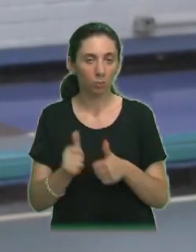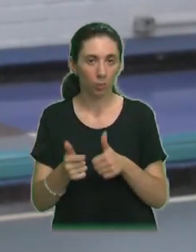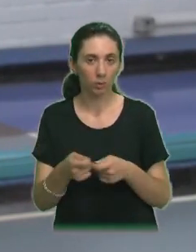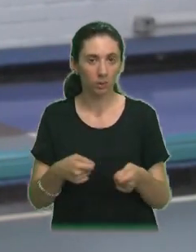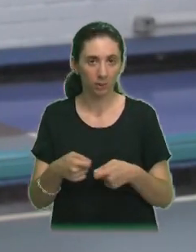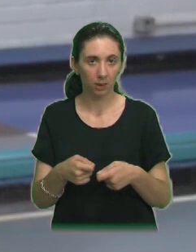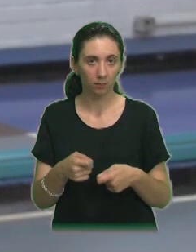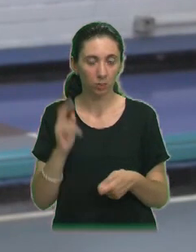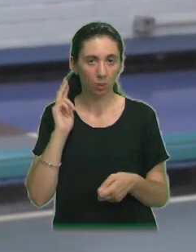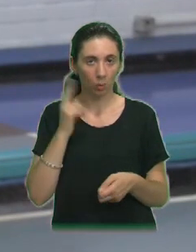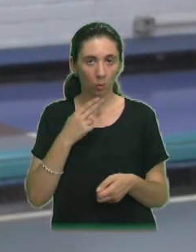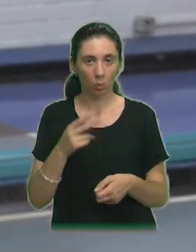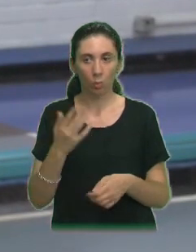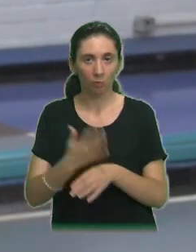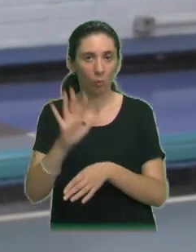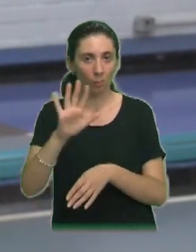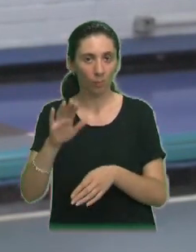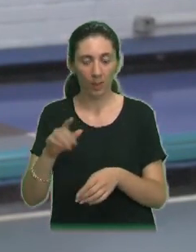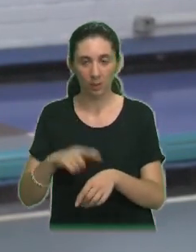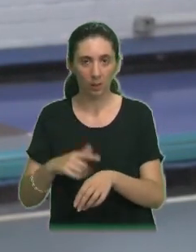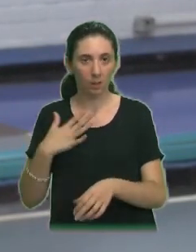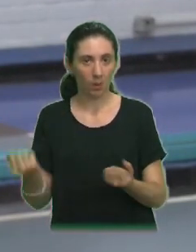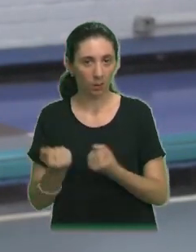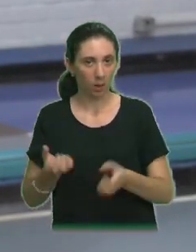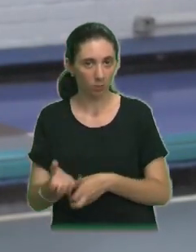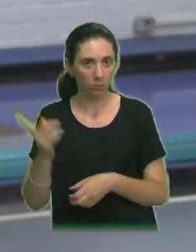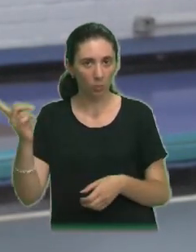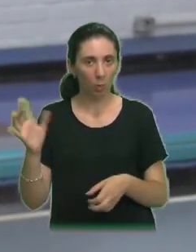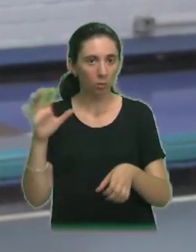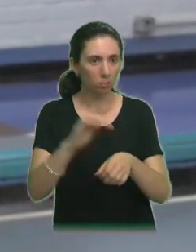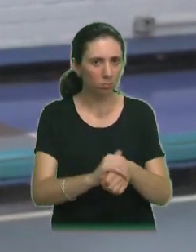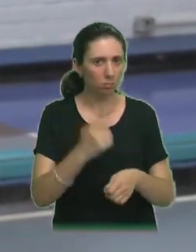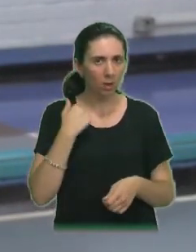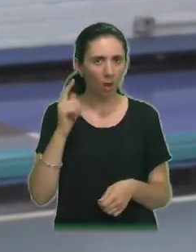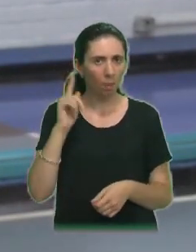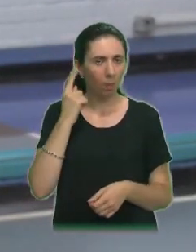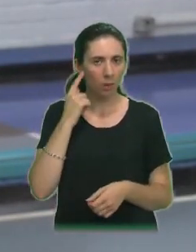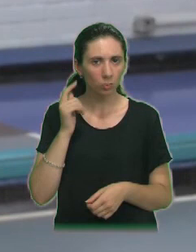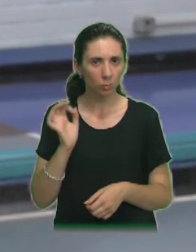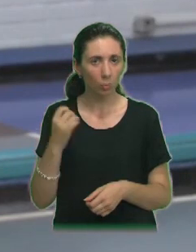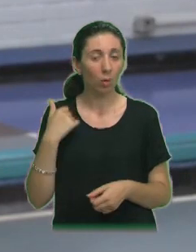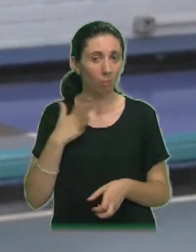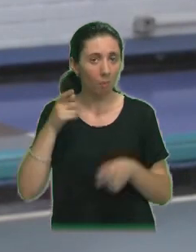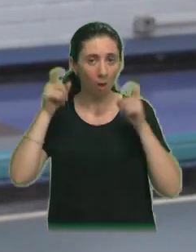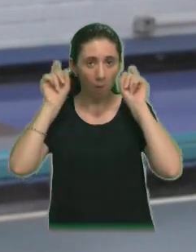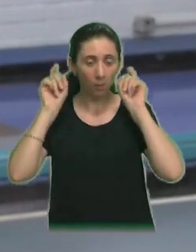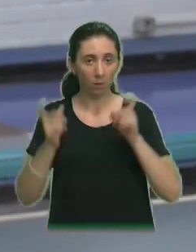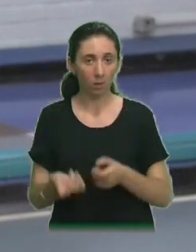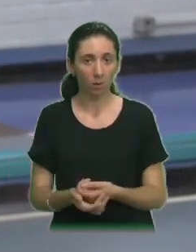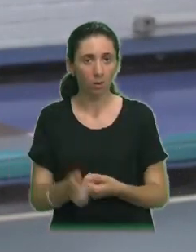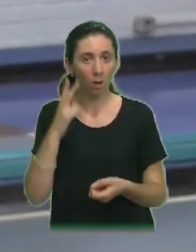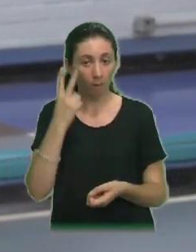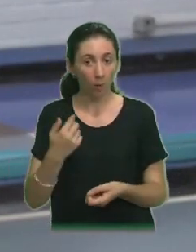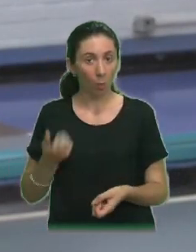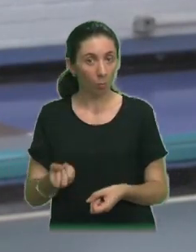svaku nedjelju poslije utakmice u 5 sati ovdje na kuglanju, i onda su skužili da ja ne čujem, da ja nosim aparat, i vidjeli su da